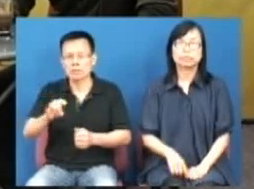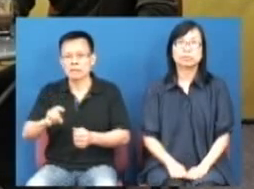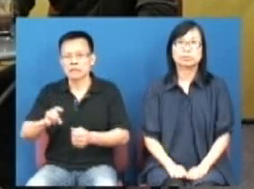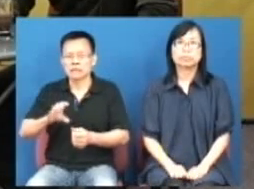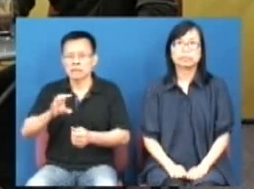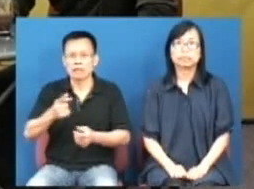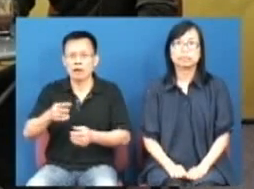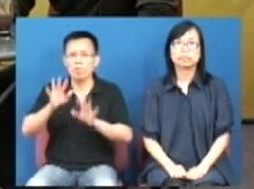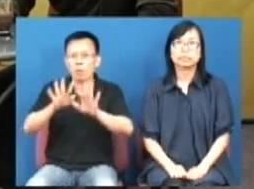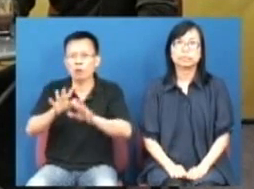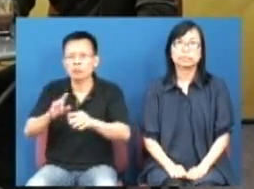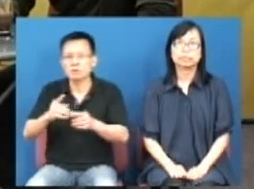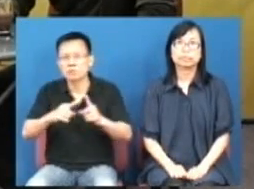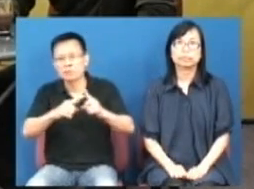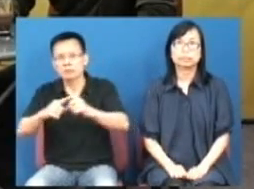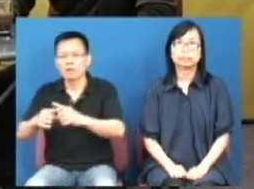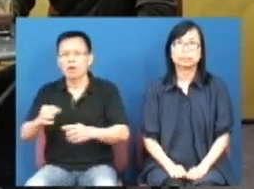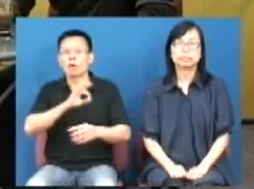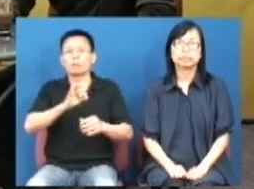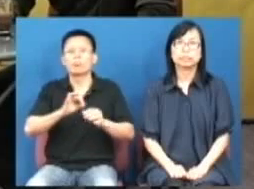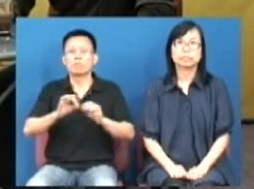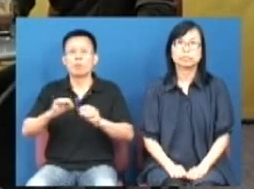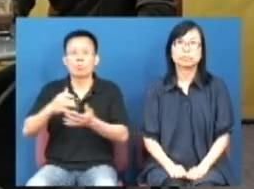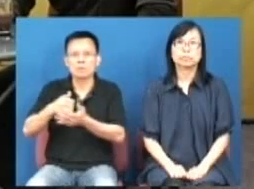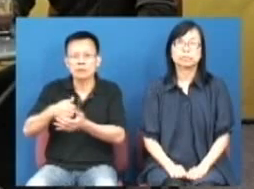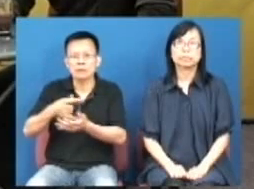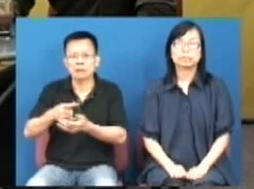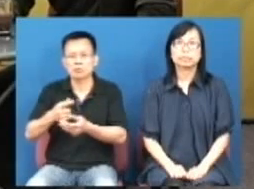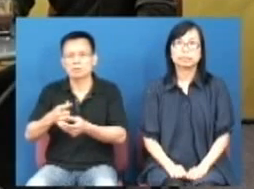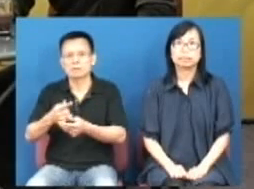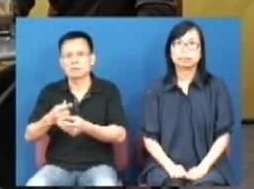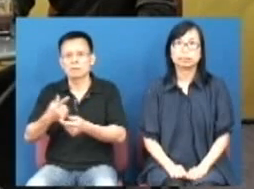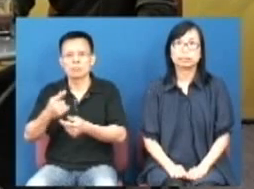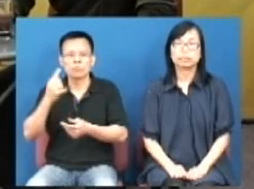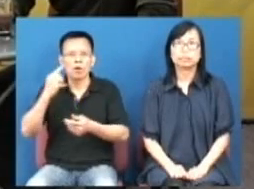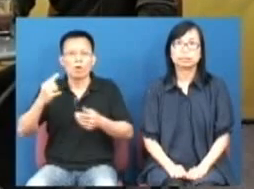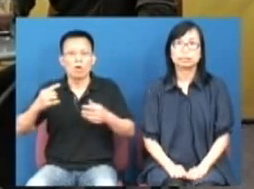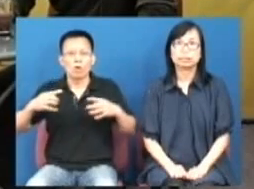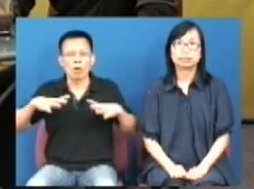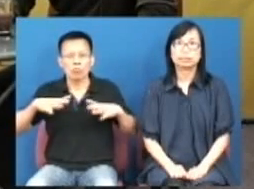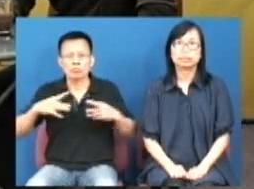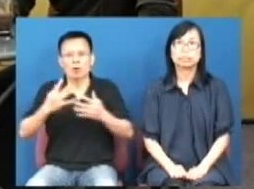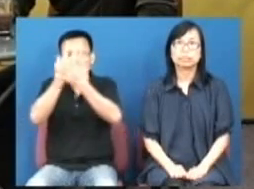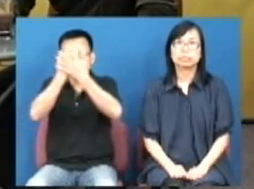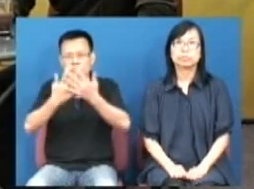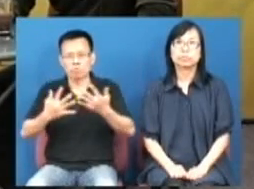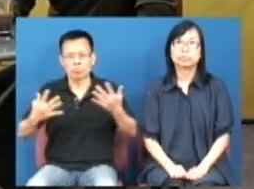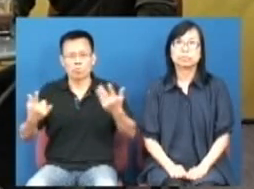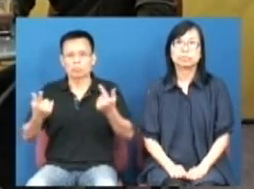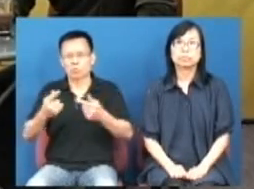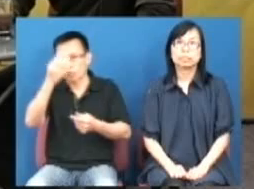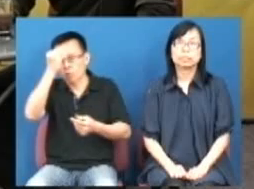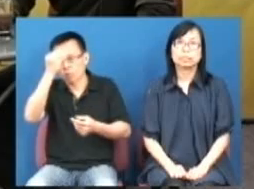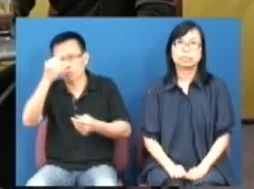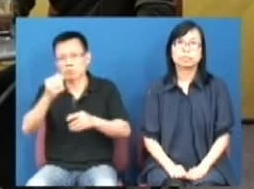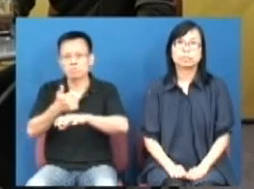市民又說，又話啊佢哋冇能力咧係去係嚇、啊、可以係去上呢、這個享受呢個媒體啊呢、這個網上媒體嘅咁樣嘅學習機